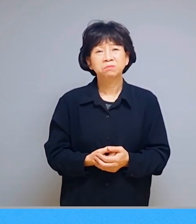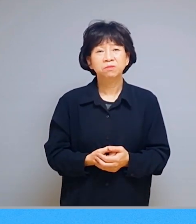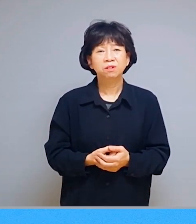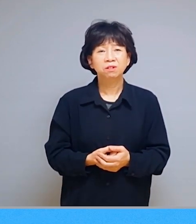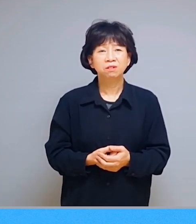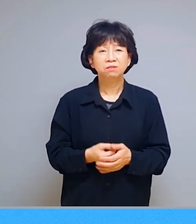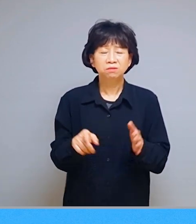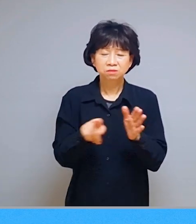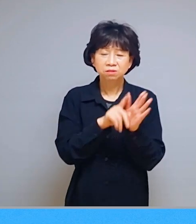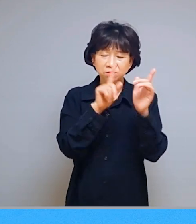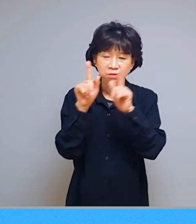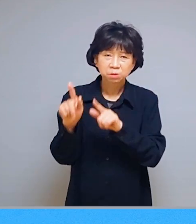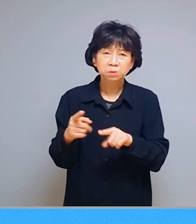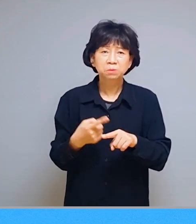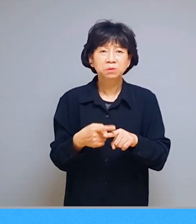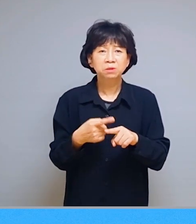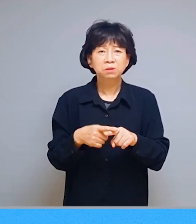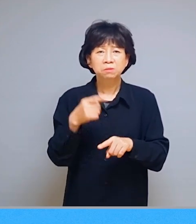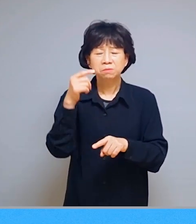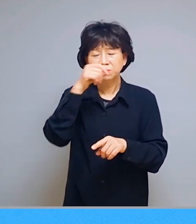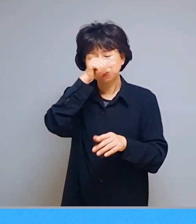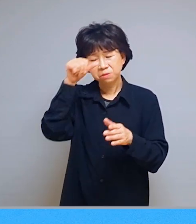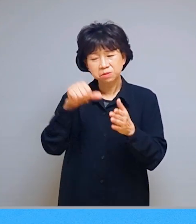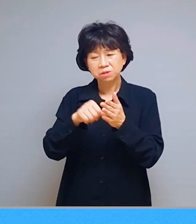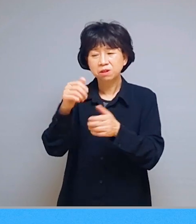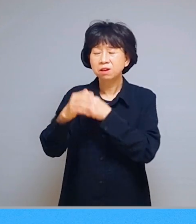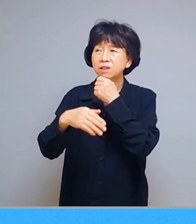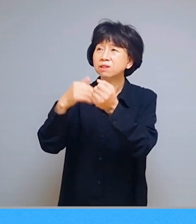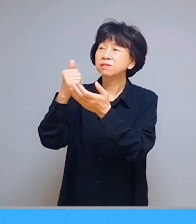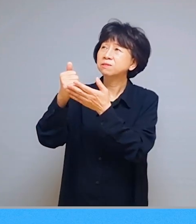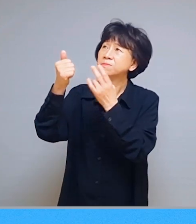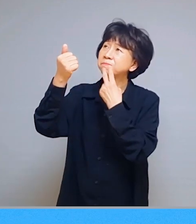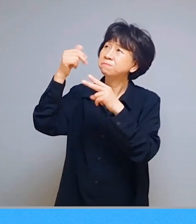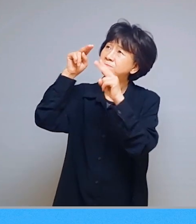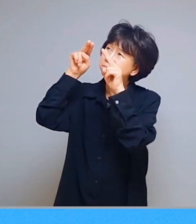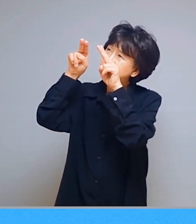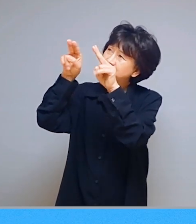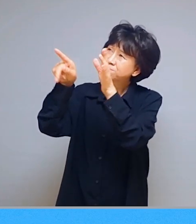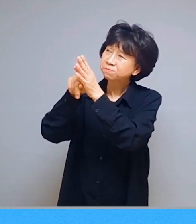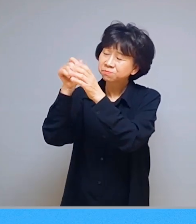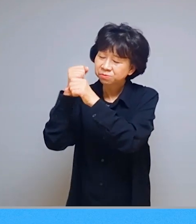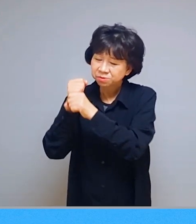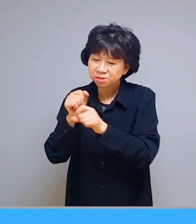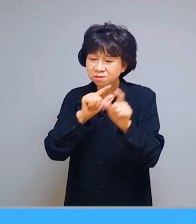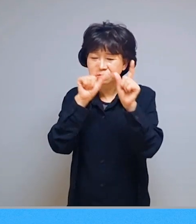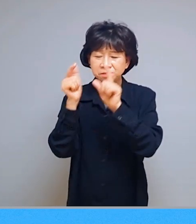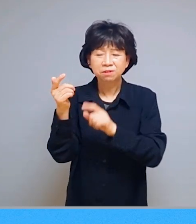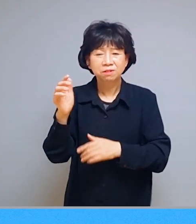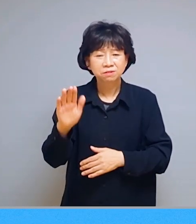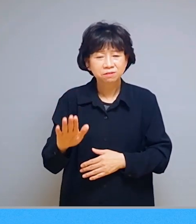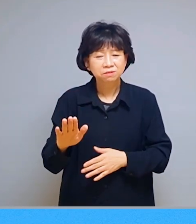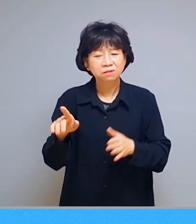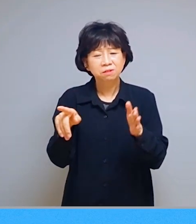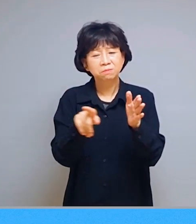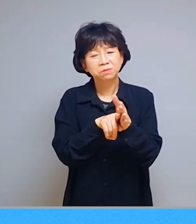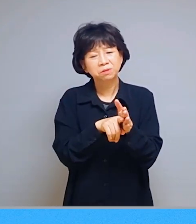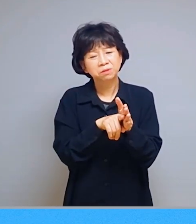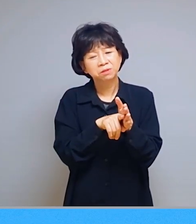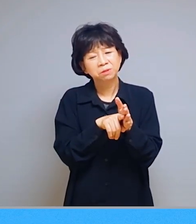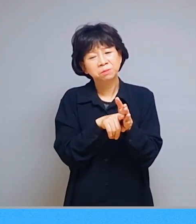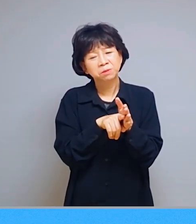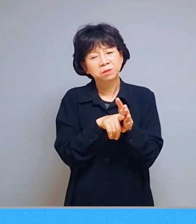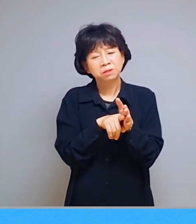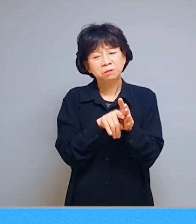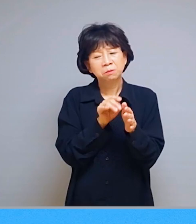신앙은 또 어떻습니까? 평생 하나님만 바라보고 신앙생활 해왔는데 어느 날 그 신앙이